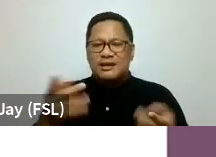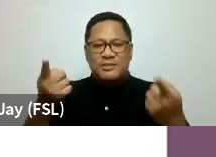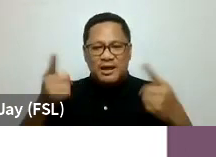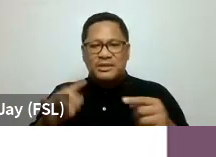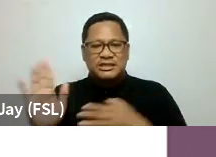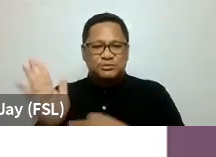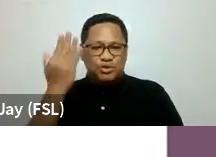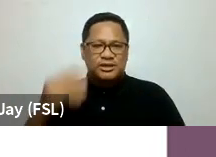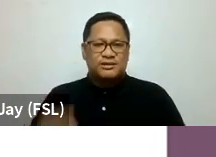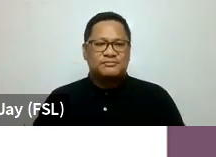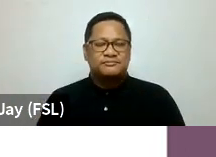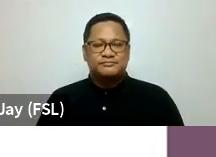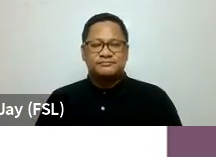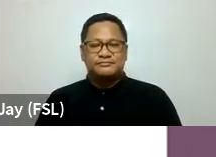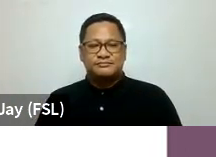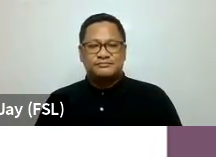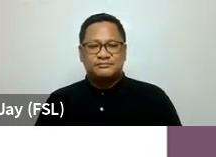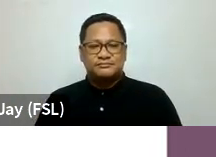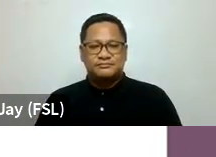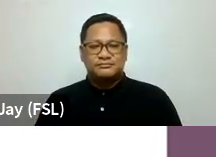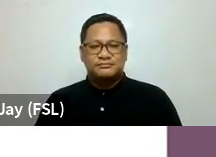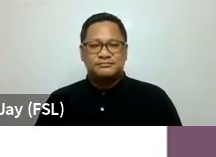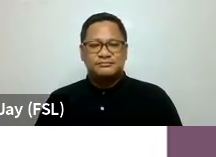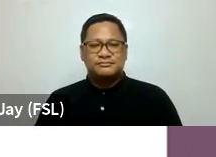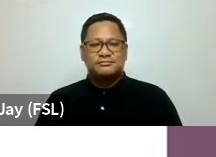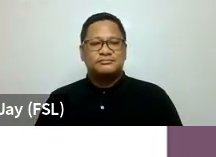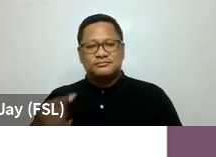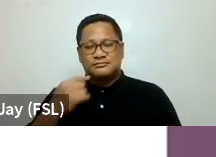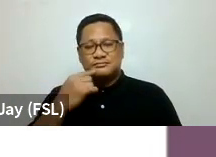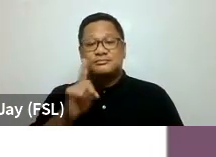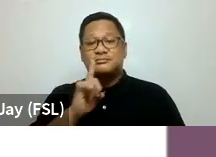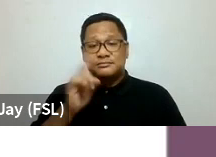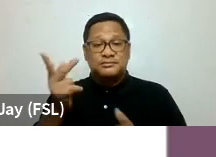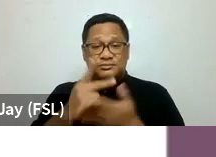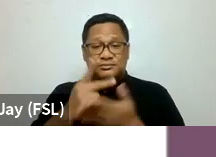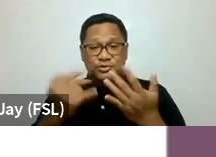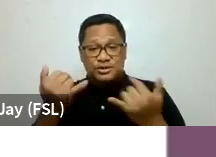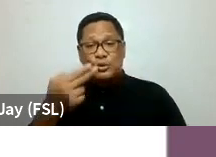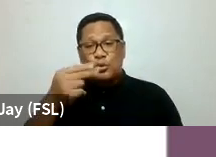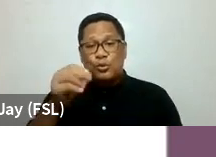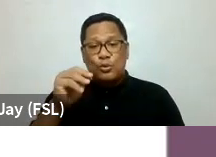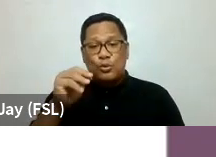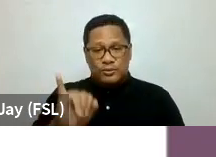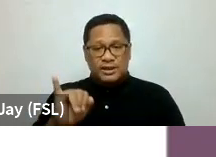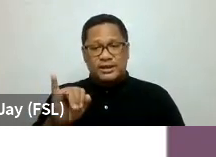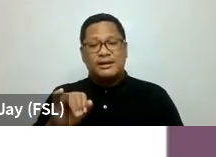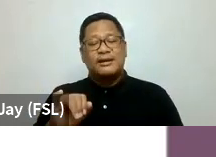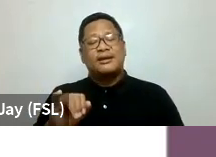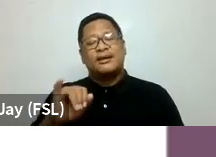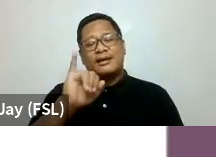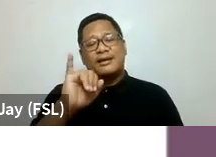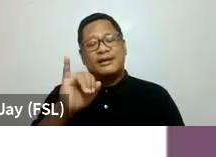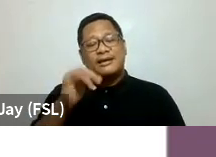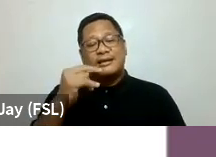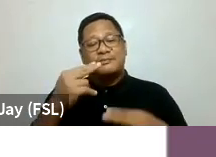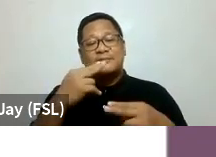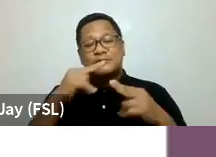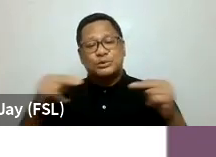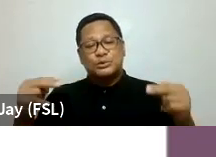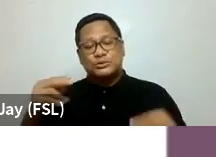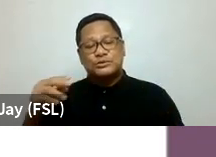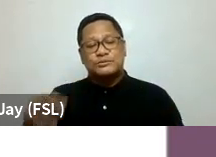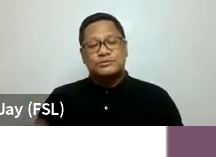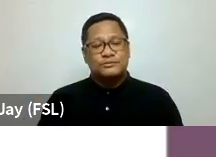umaga. Ang bahaging ito ay inihatid sa inyo ng homey instant pancit canton.